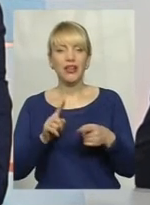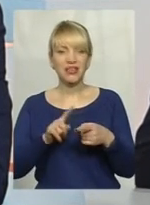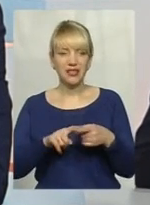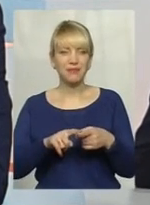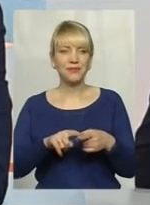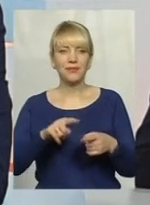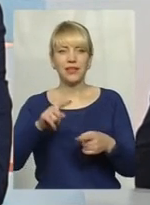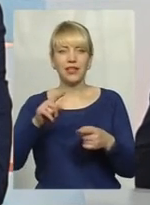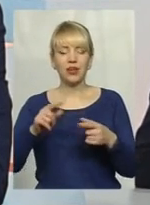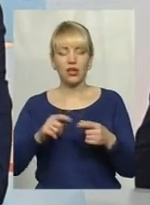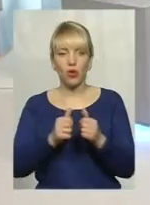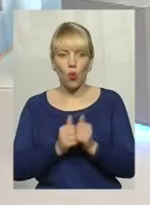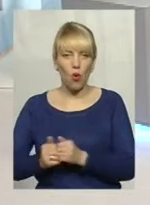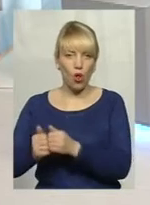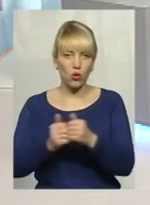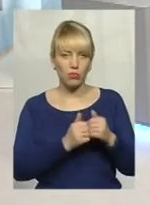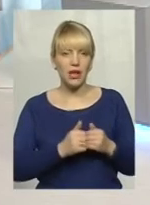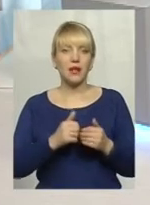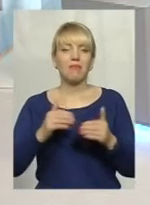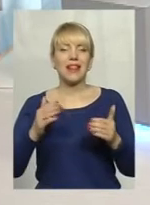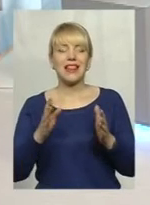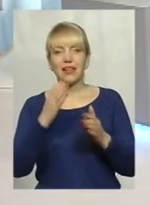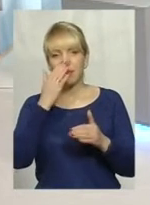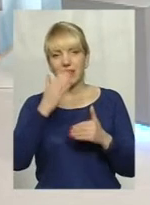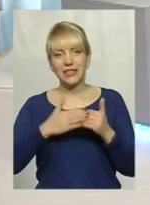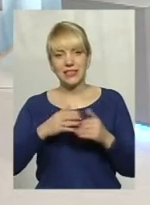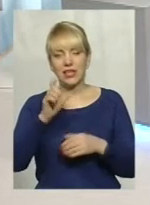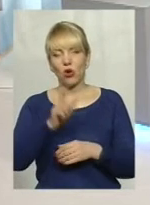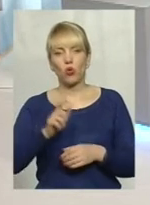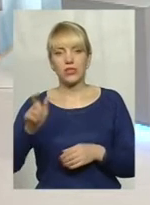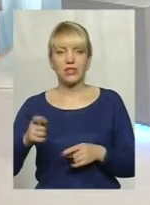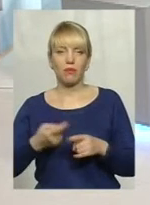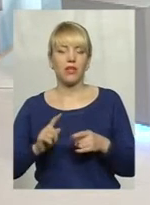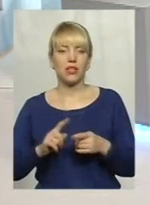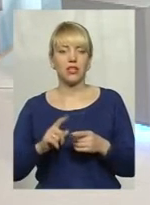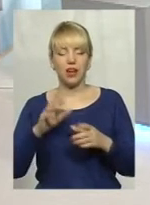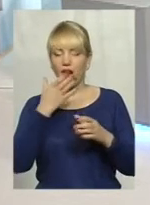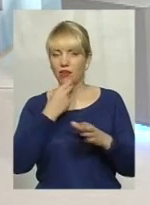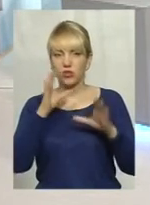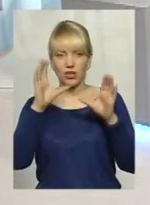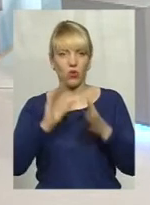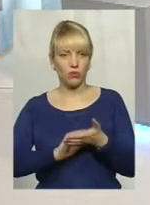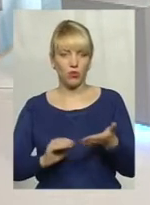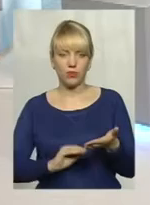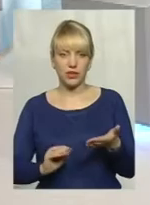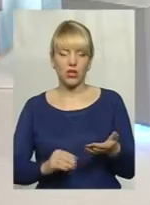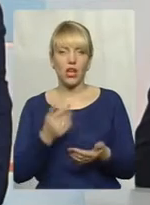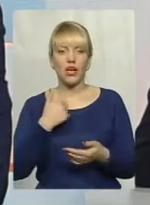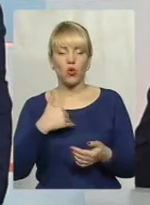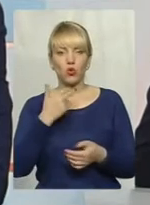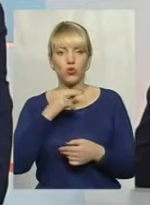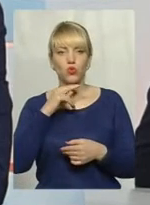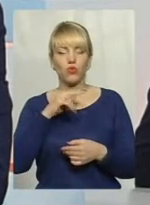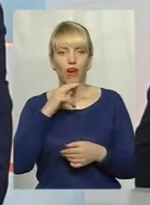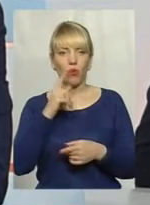колом близьких осіб. Закон дуже гарно прописує, і що хочу звернути увагу, що